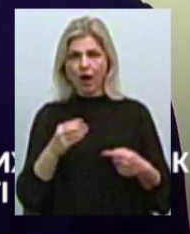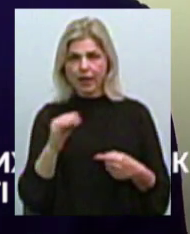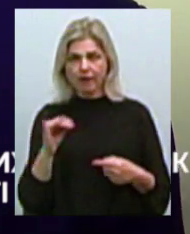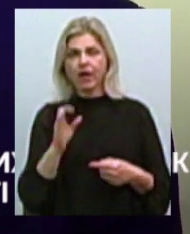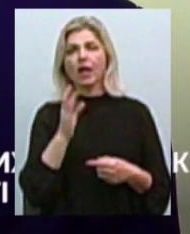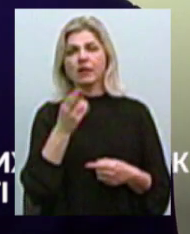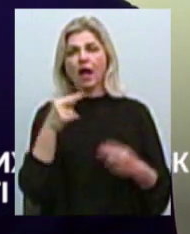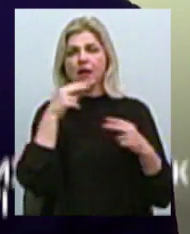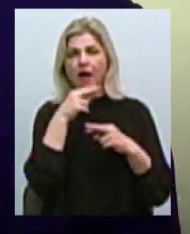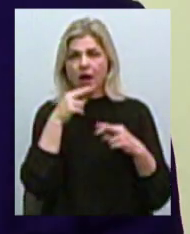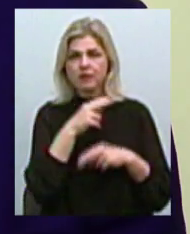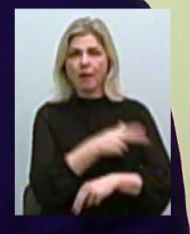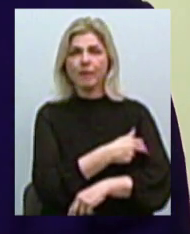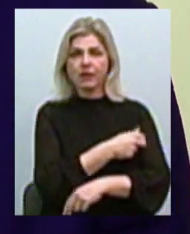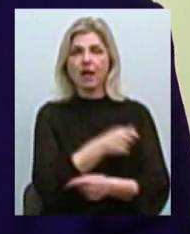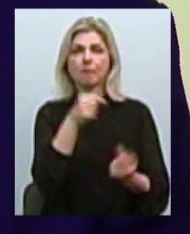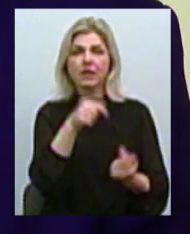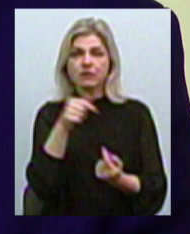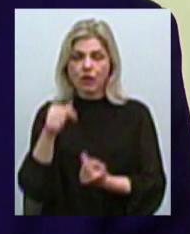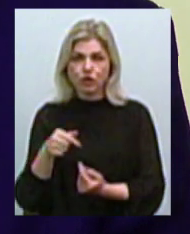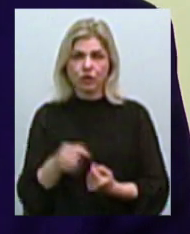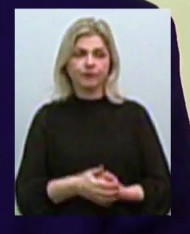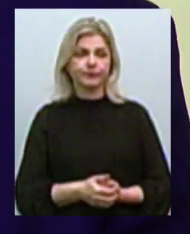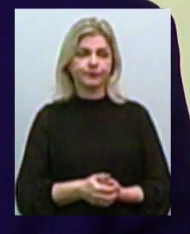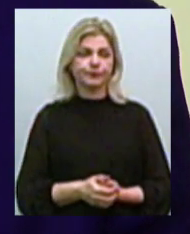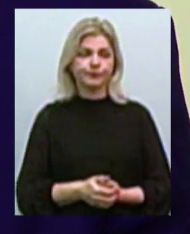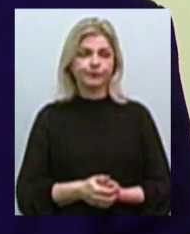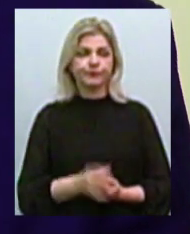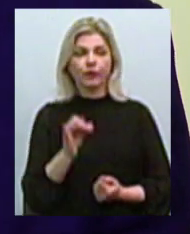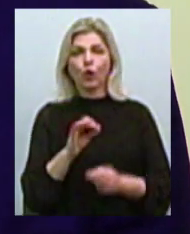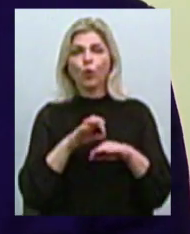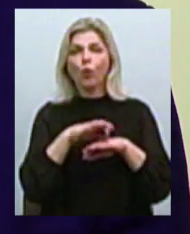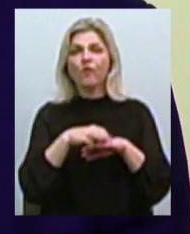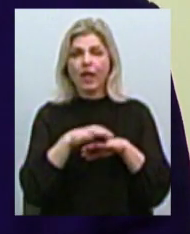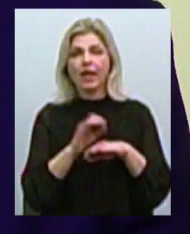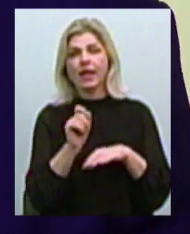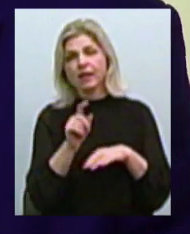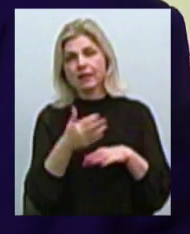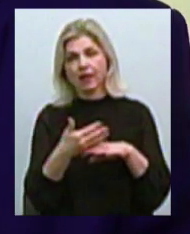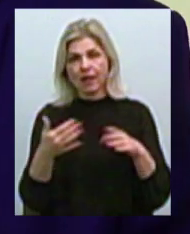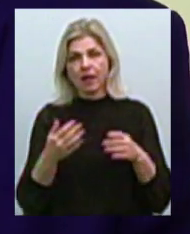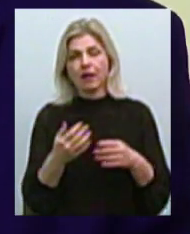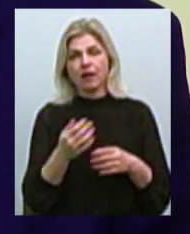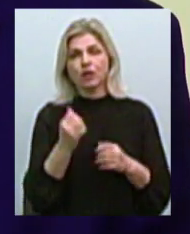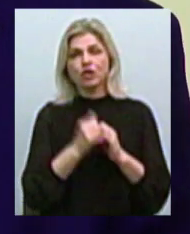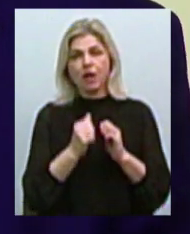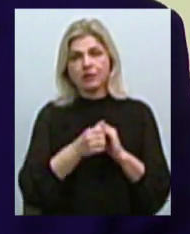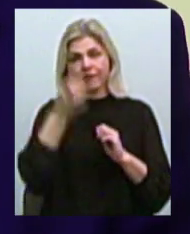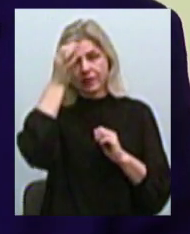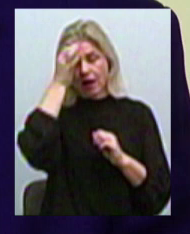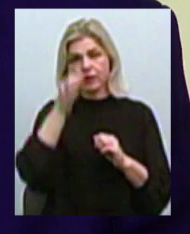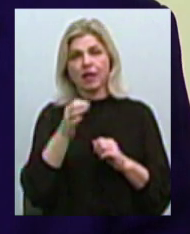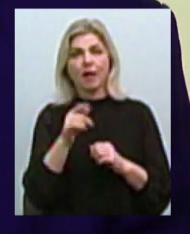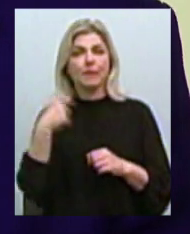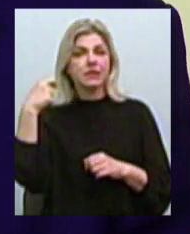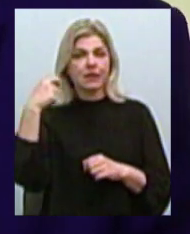лікарських засобів, виробів медичного призначення, а також для ювелірних виробів, про які часто згадував президент